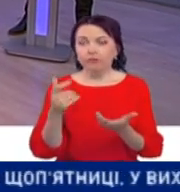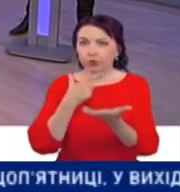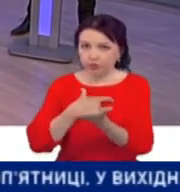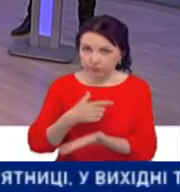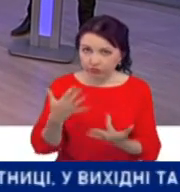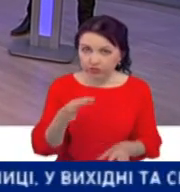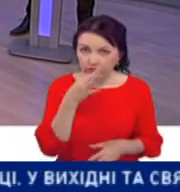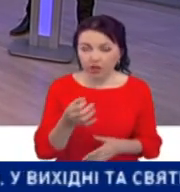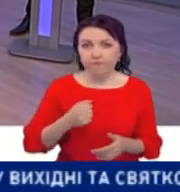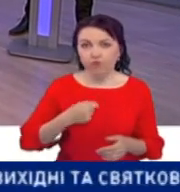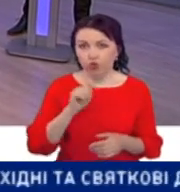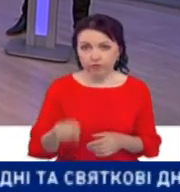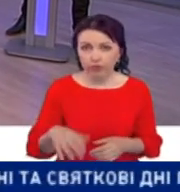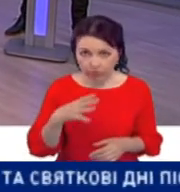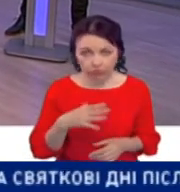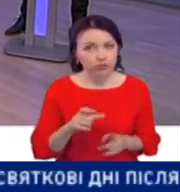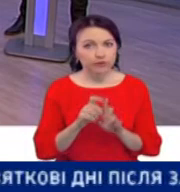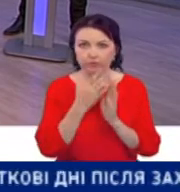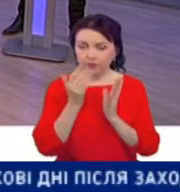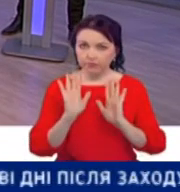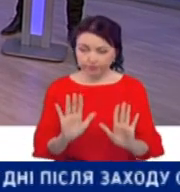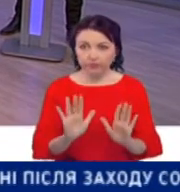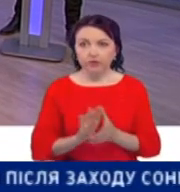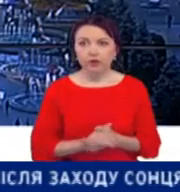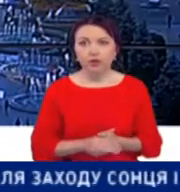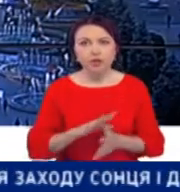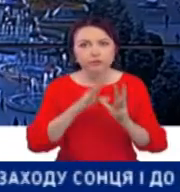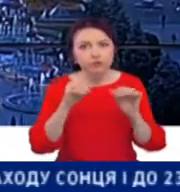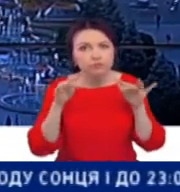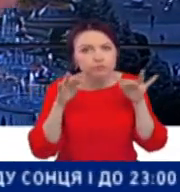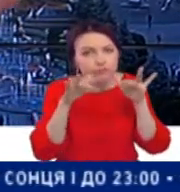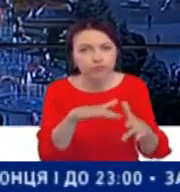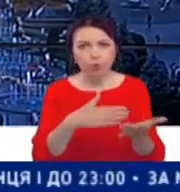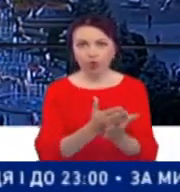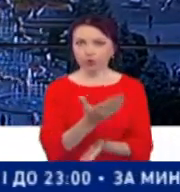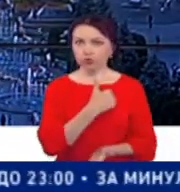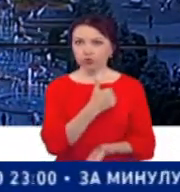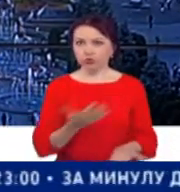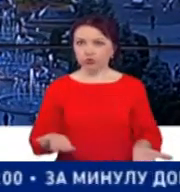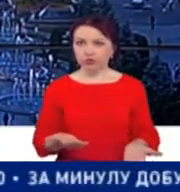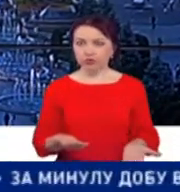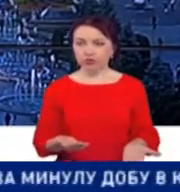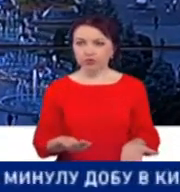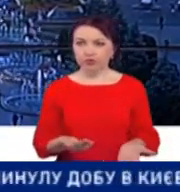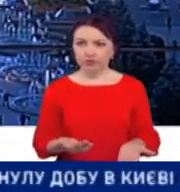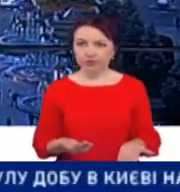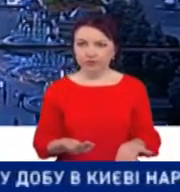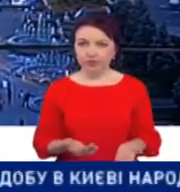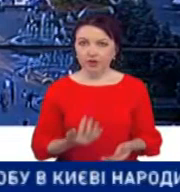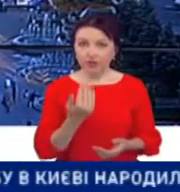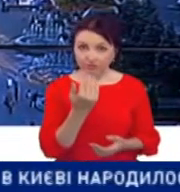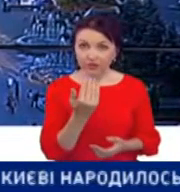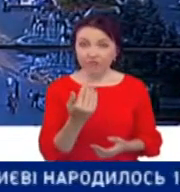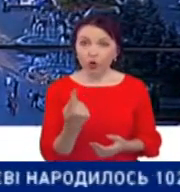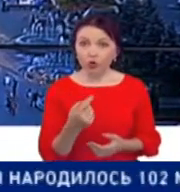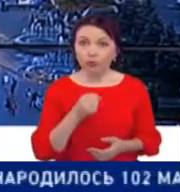сказали, воювали, слів немає. І всі в політику, да? Три тижні в цьому не справа. Ви в одному з